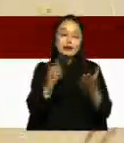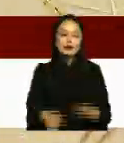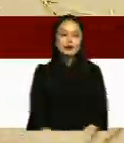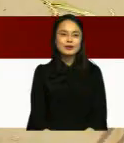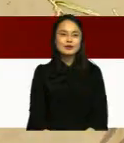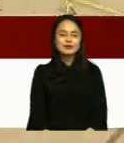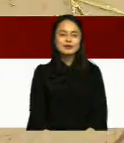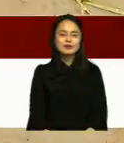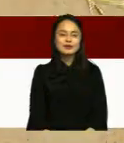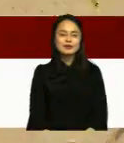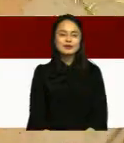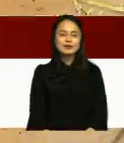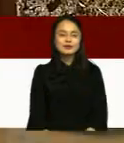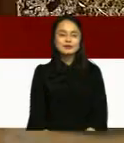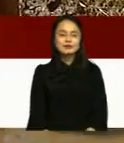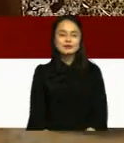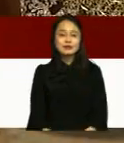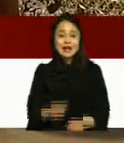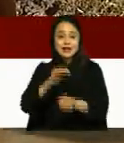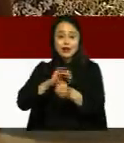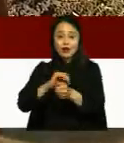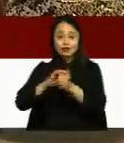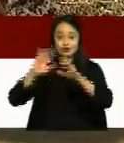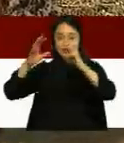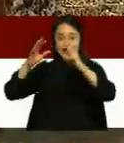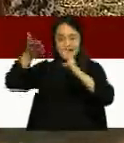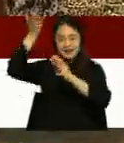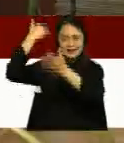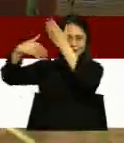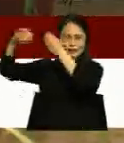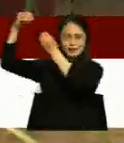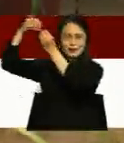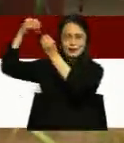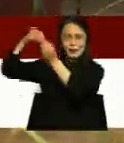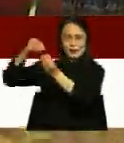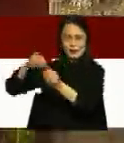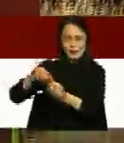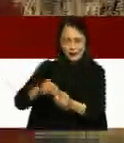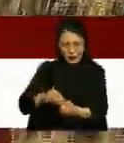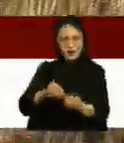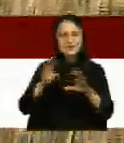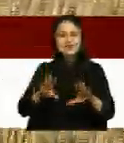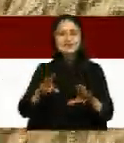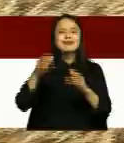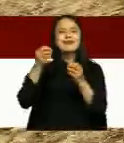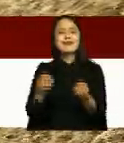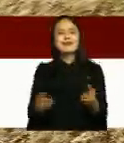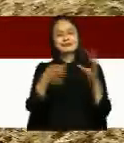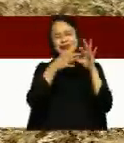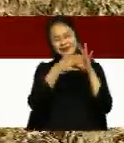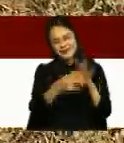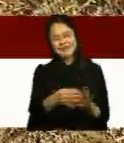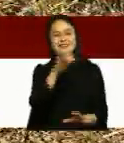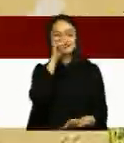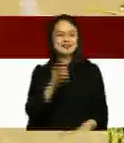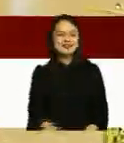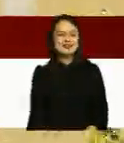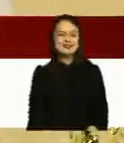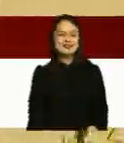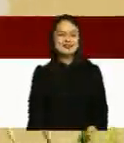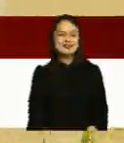시작된 달랭이논의 전통을 이어가는 행사입니다. 이날 행사에는 강창초등학교와 세월초등학교 학생들을